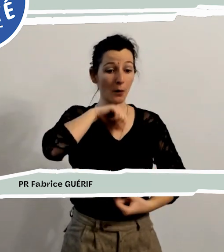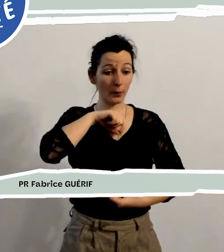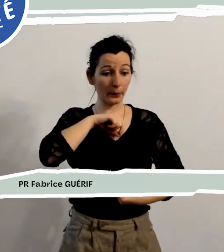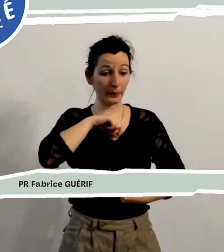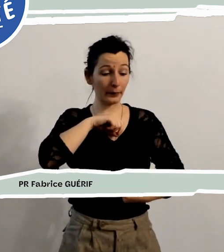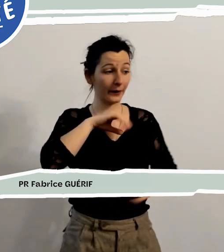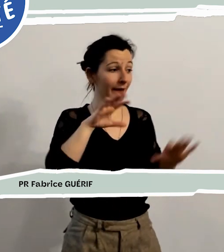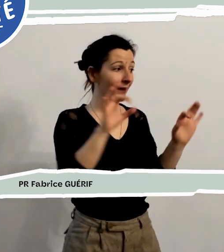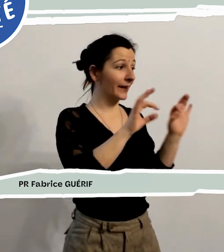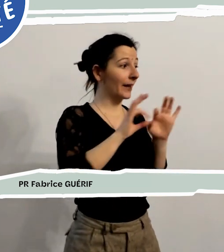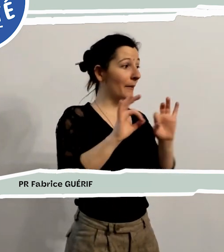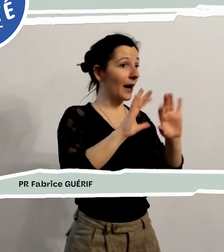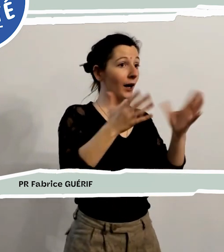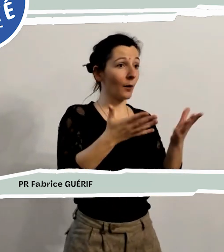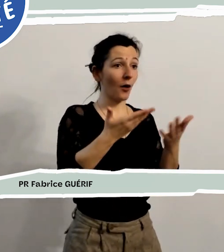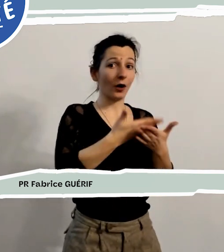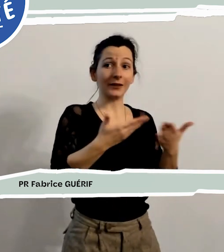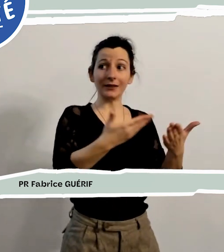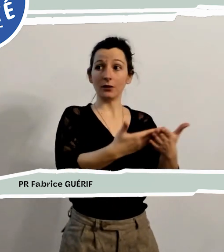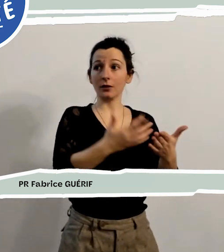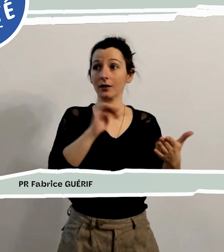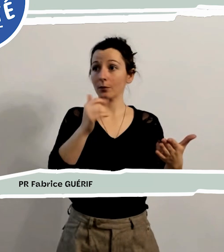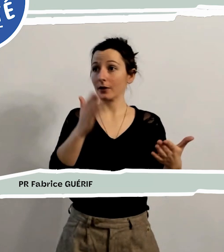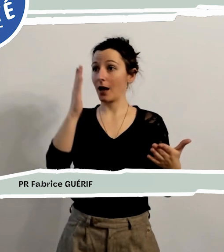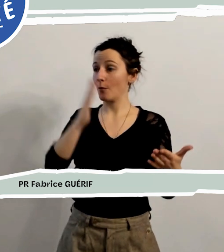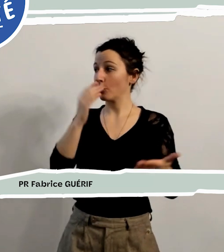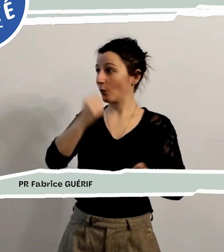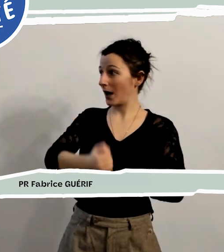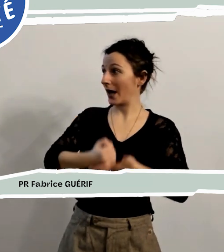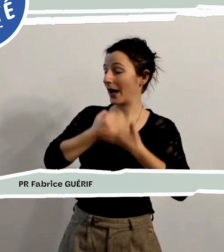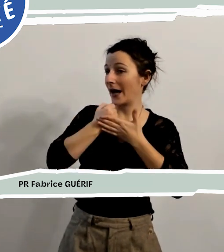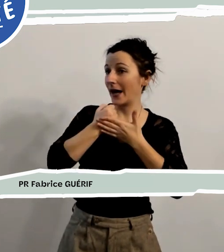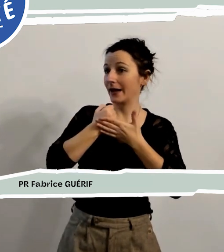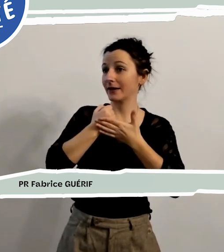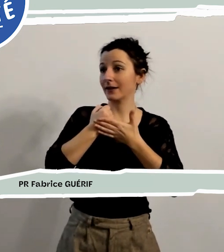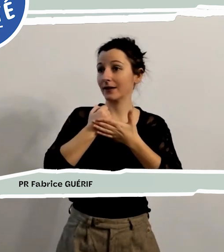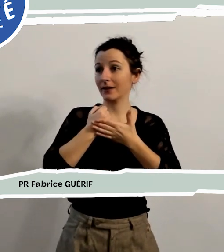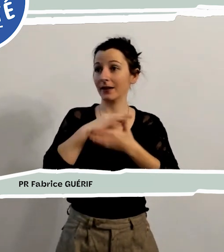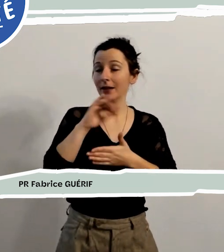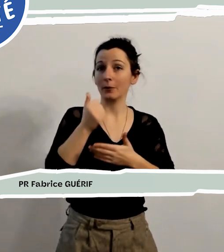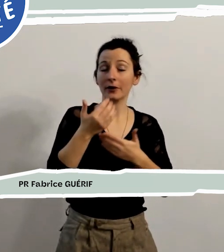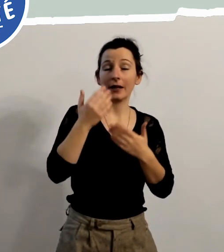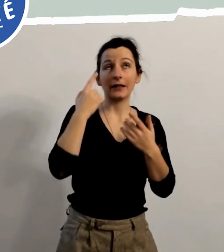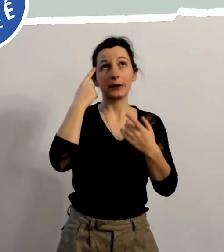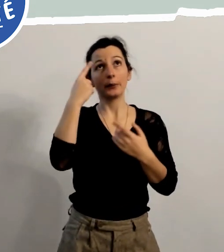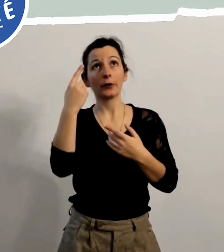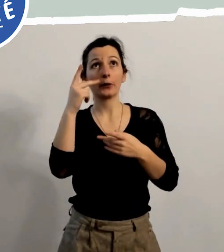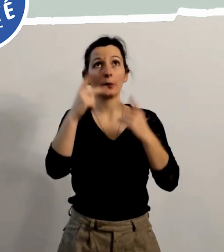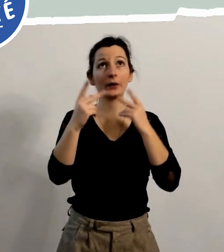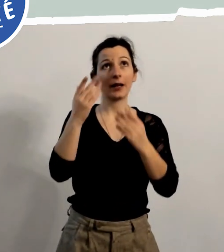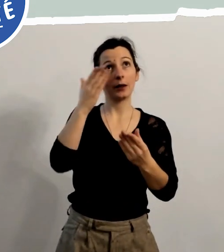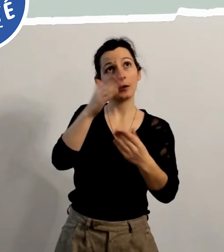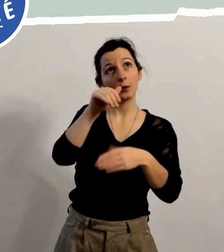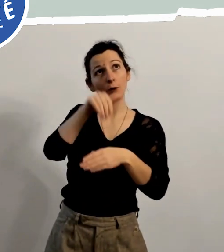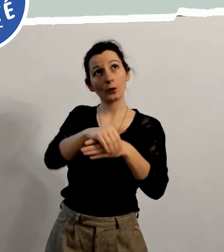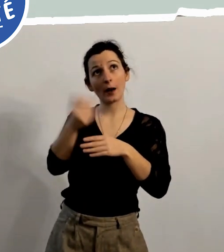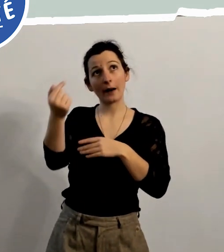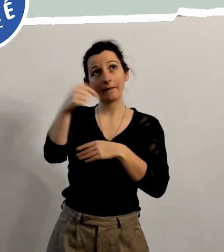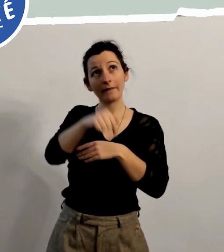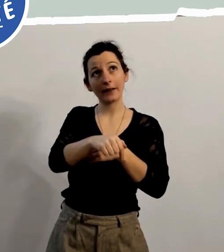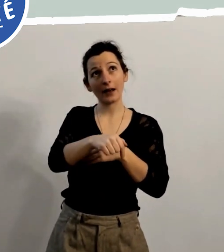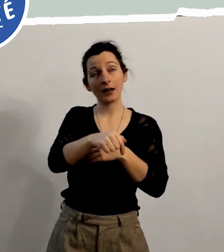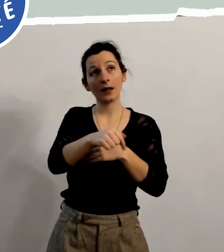ma situation. Alors j'aurais bien besoin d'aide, et c'est dans cet esprit-là que je suis venue ce soir. Alors, bien